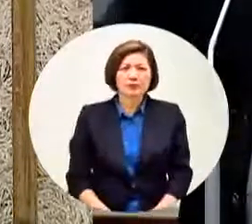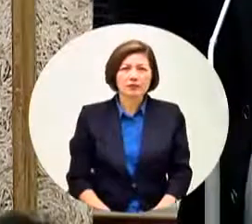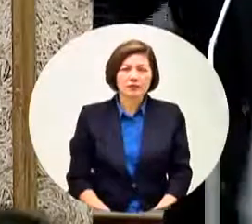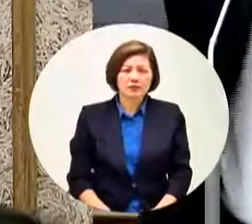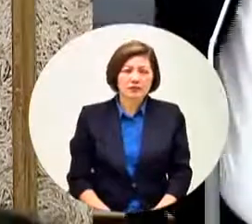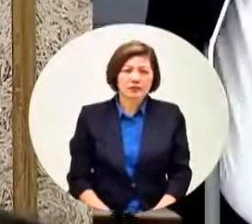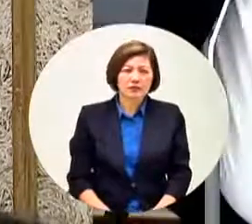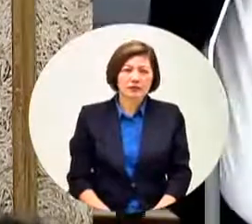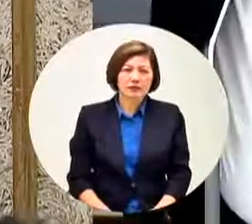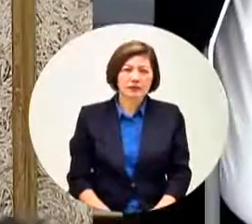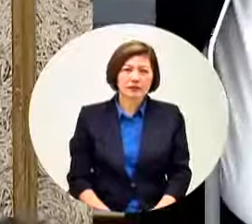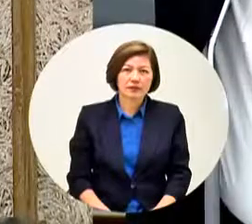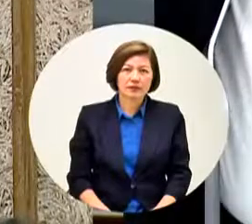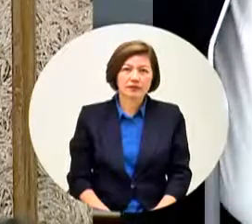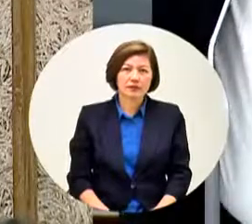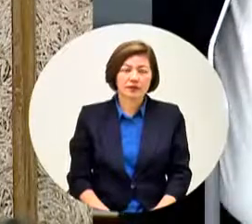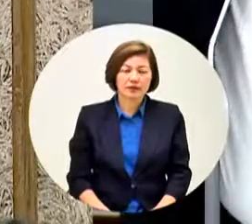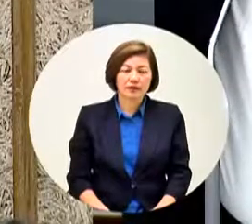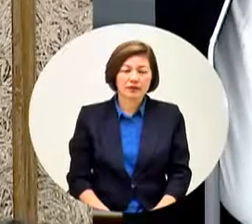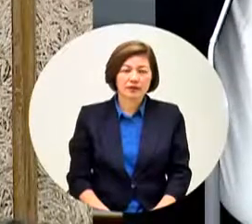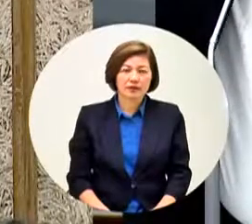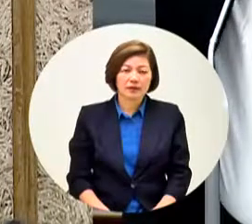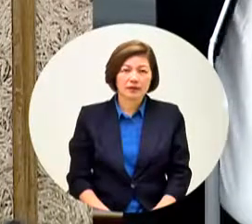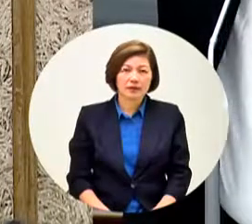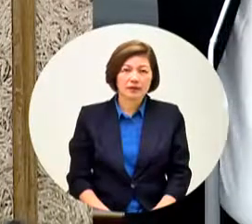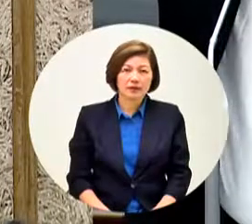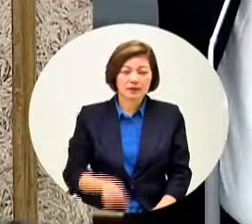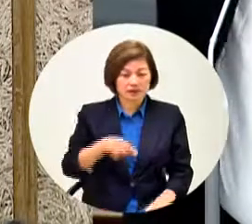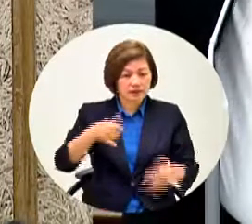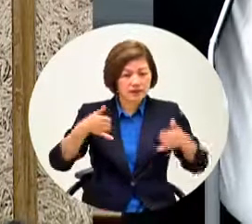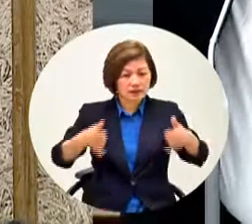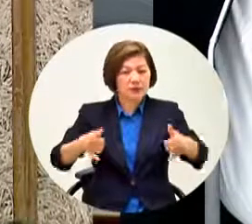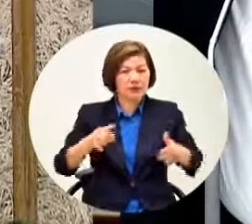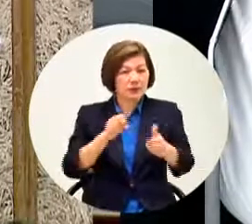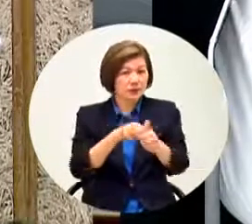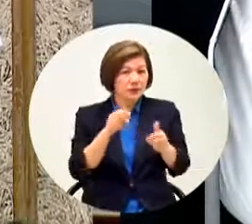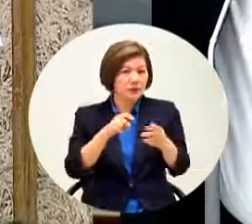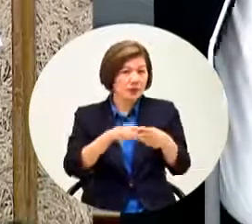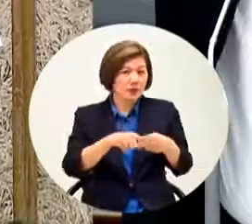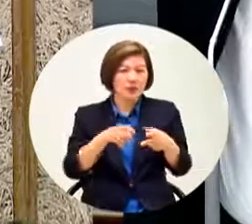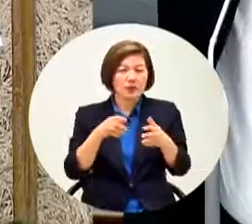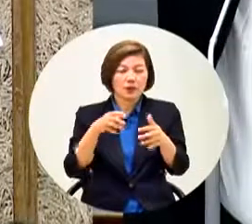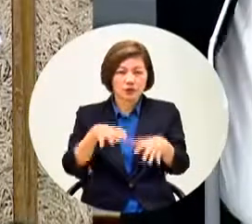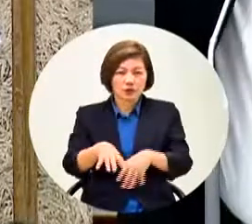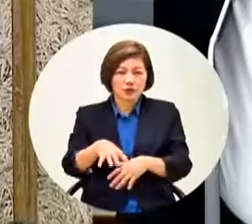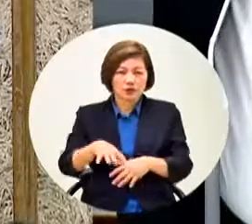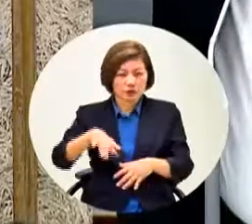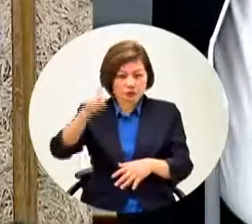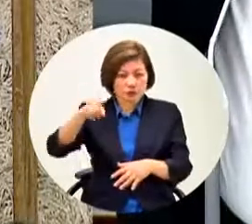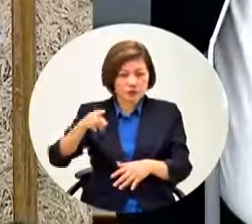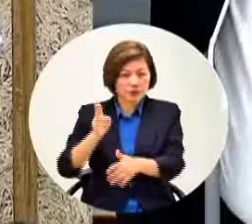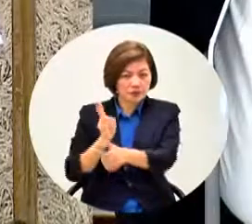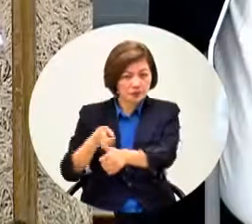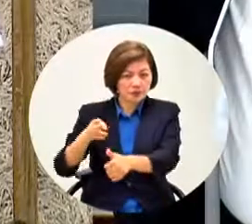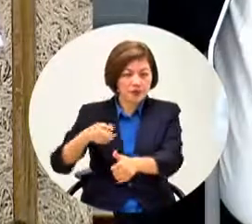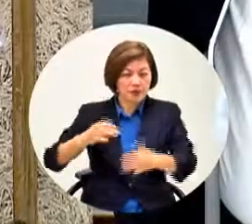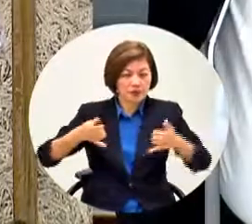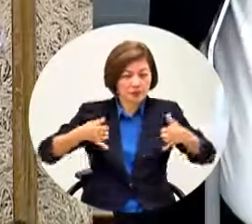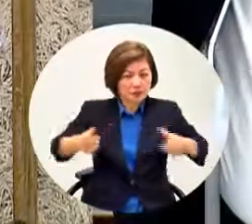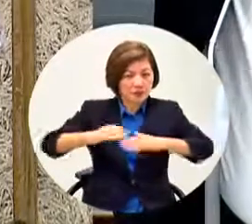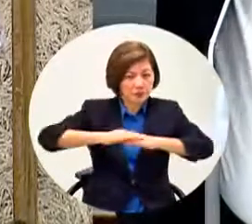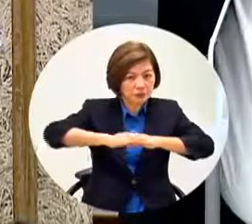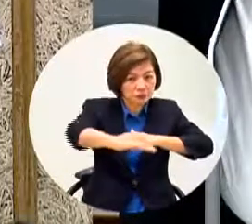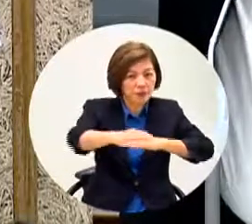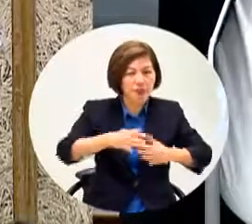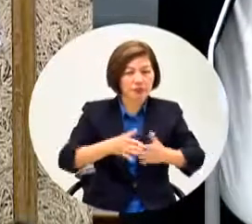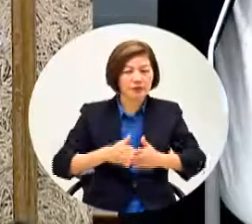啊。是毋？甲这条路，吼啊配合永康厝，是毋？来甲先甲铺平了，啊，佮这个往